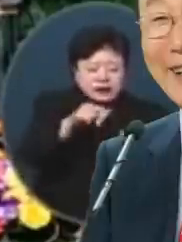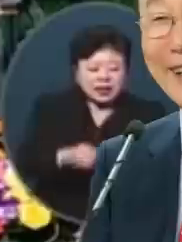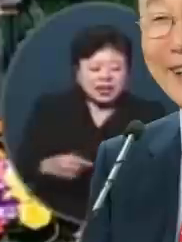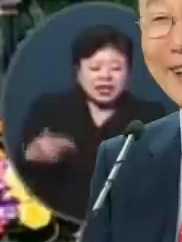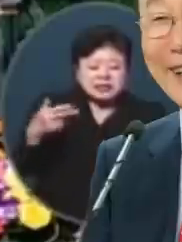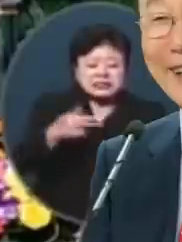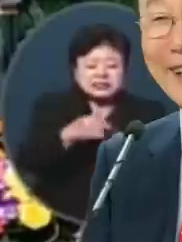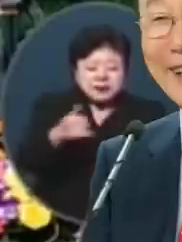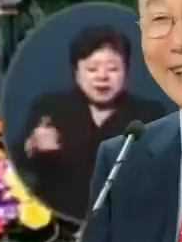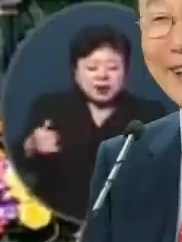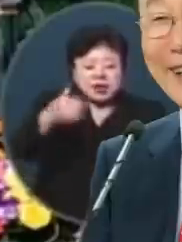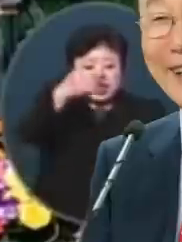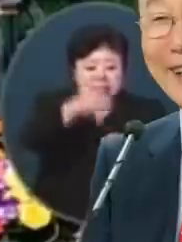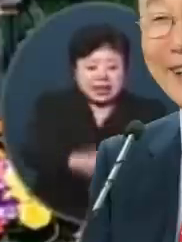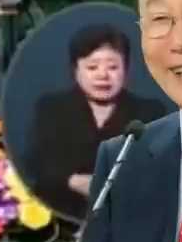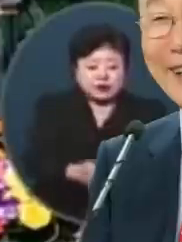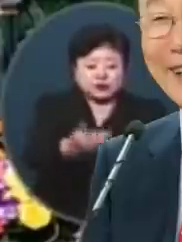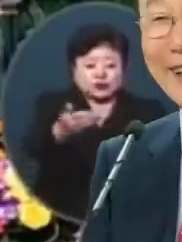7천명을